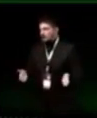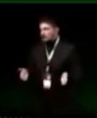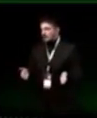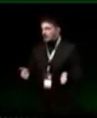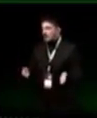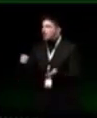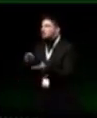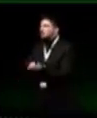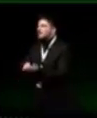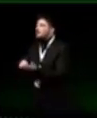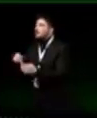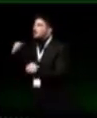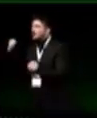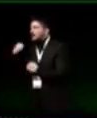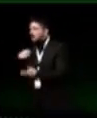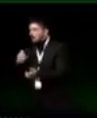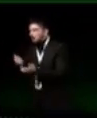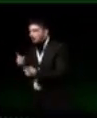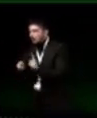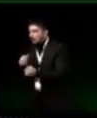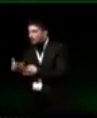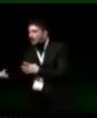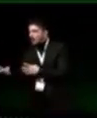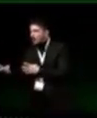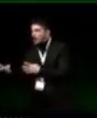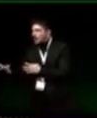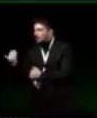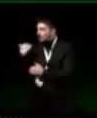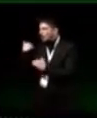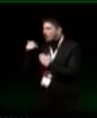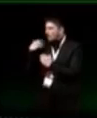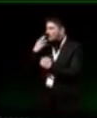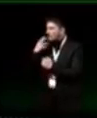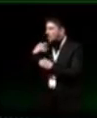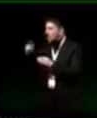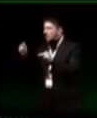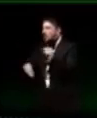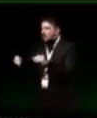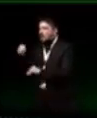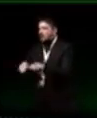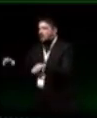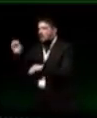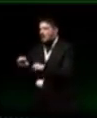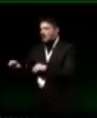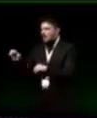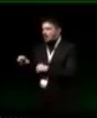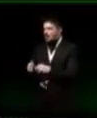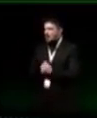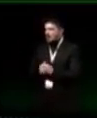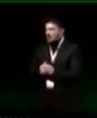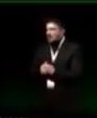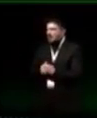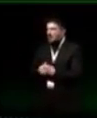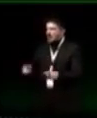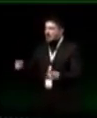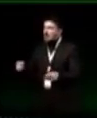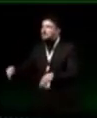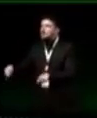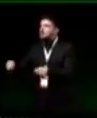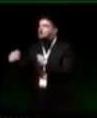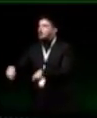populista che fino a qualche settimana fa voleva il referendum sull'euro, che in un momento come questo scommette sulla